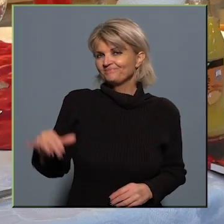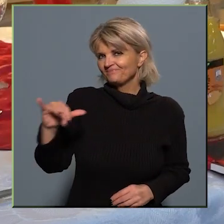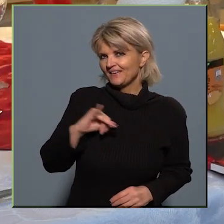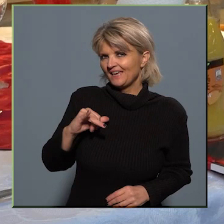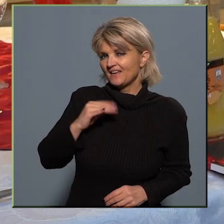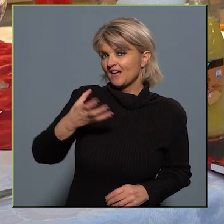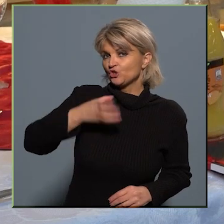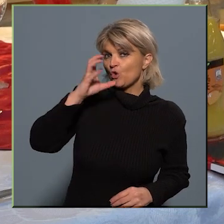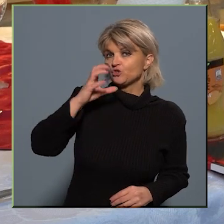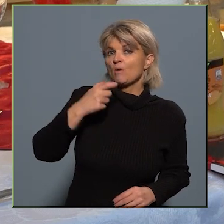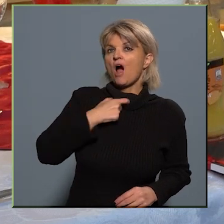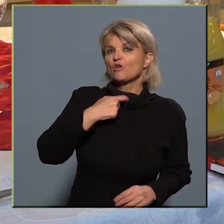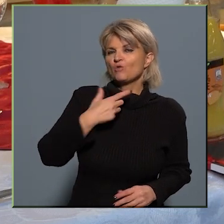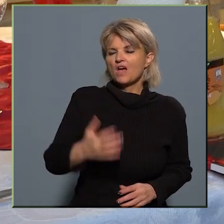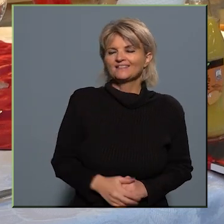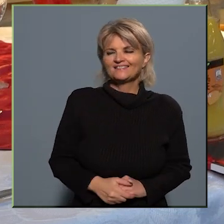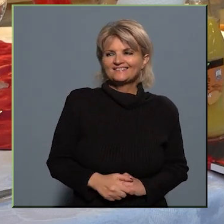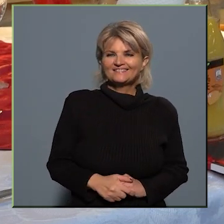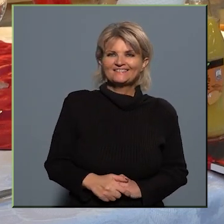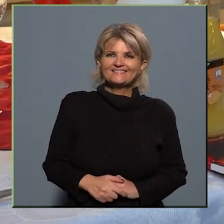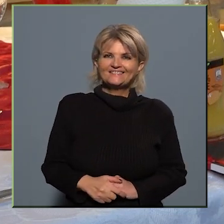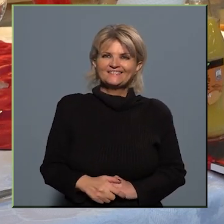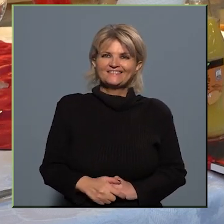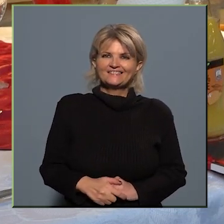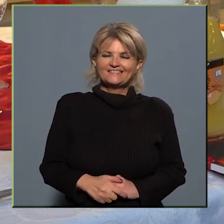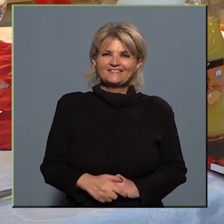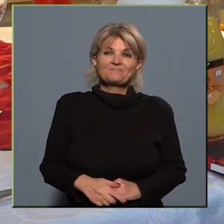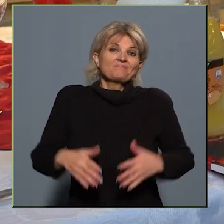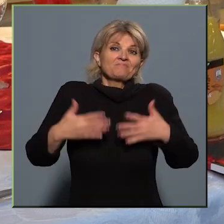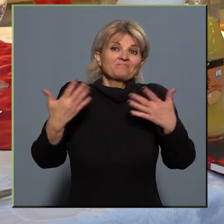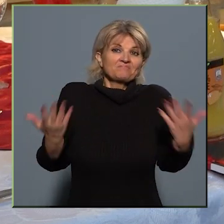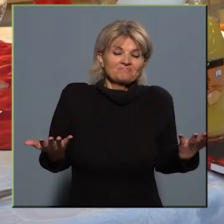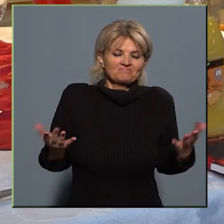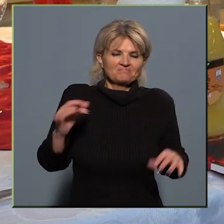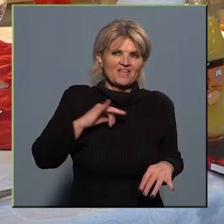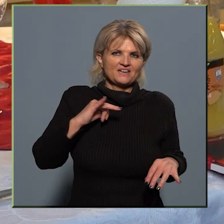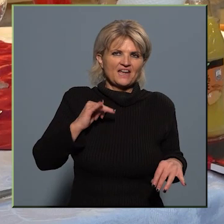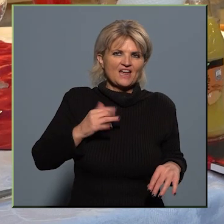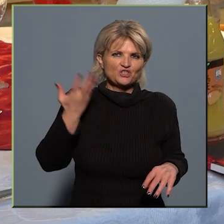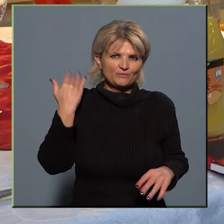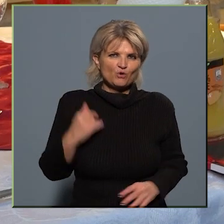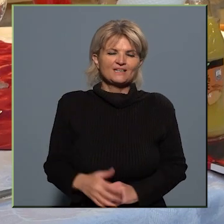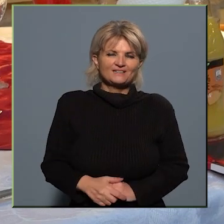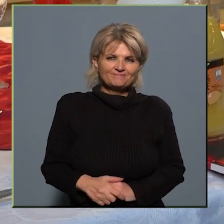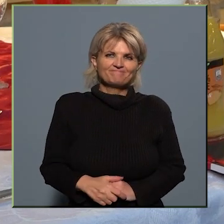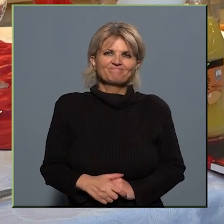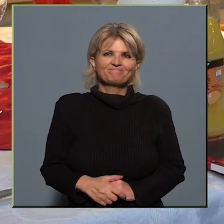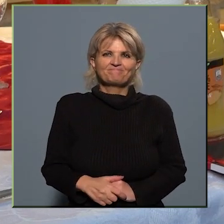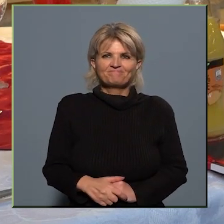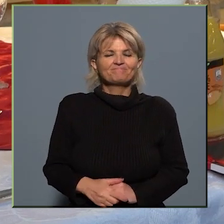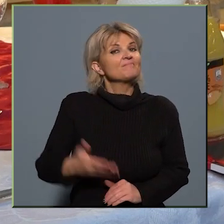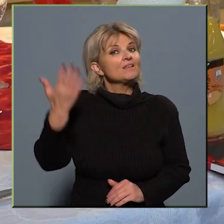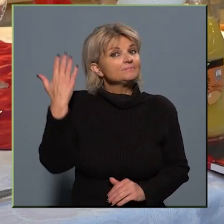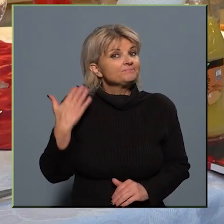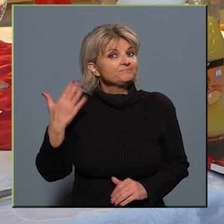kis kocsma hangulat volt, amit én ott, igen. Hát érdekes volt. Abban